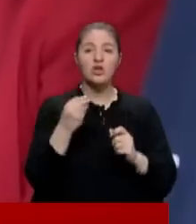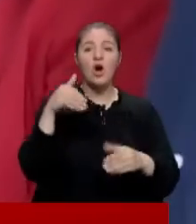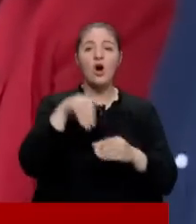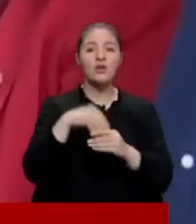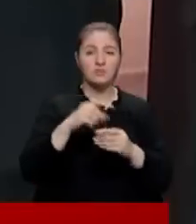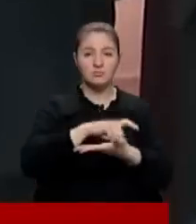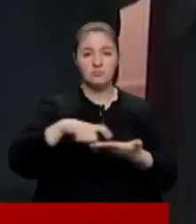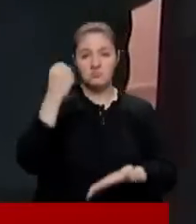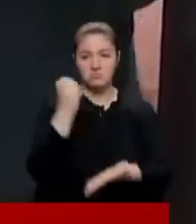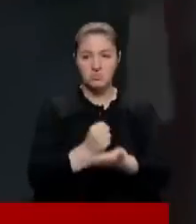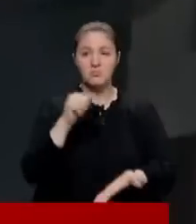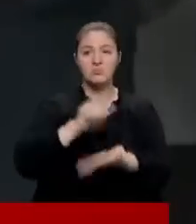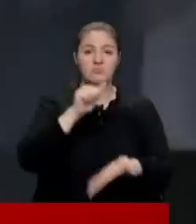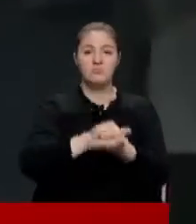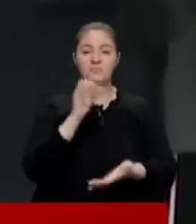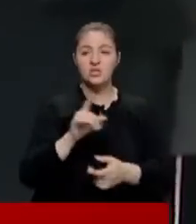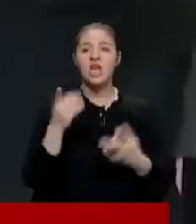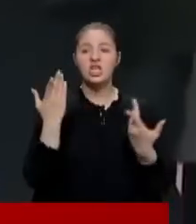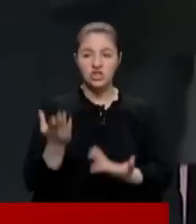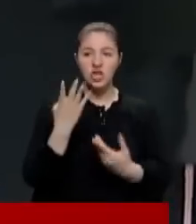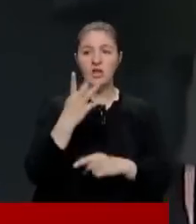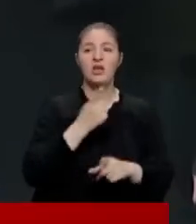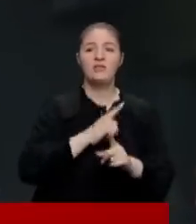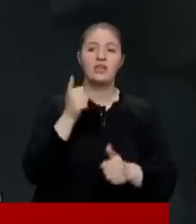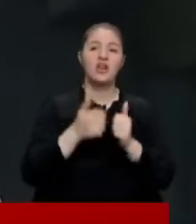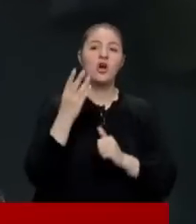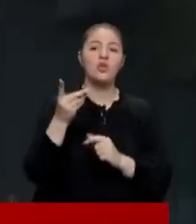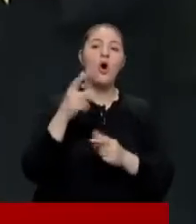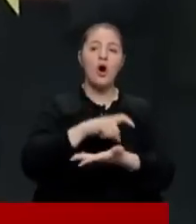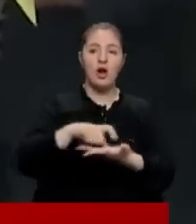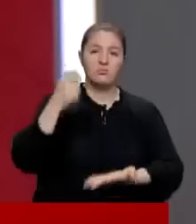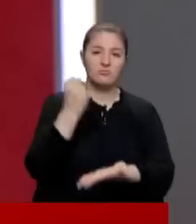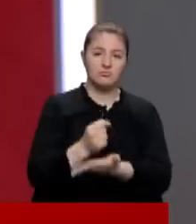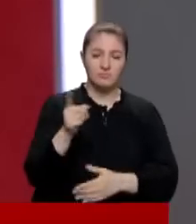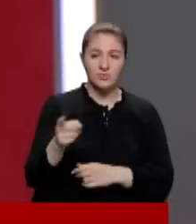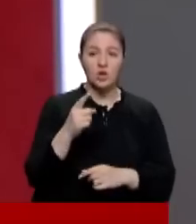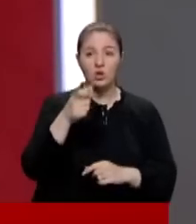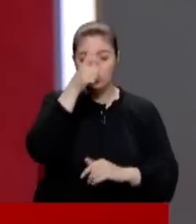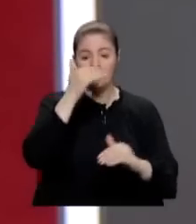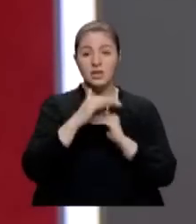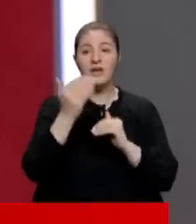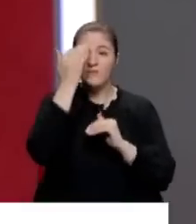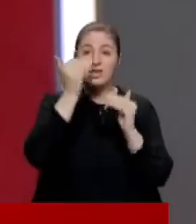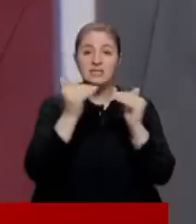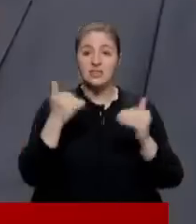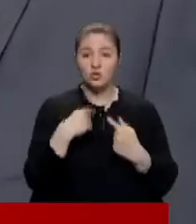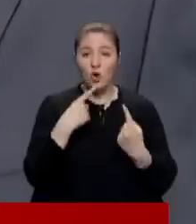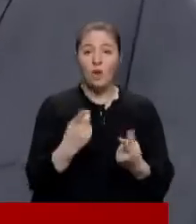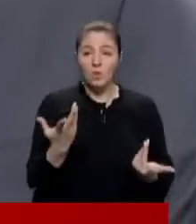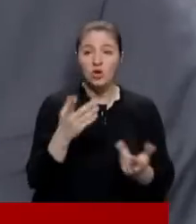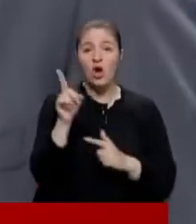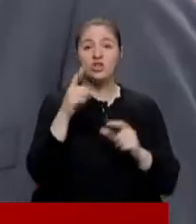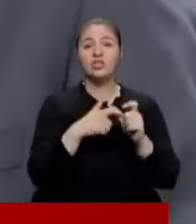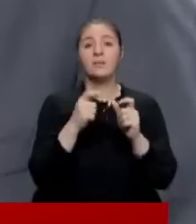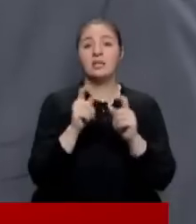Oy pusulasını onayladı basın başladı işte 4 adayın yarışacağı o oy pusulası Türk milletine yoksulluk sınırını vaat ediyorum diyor ki